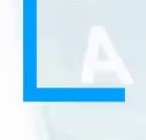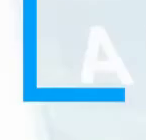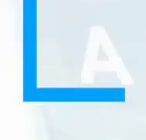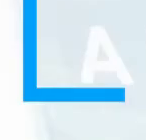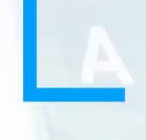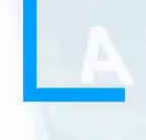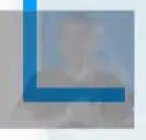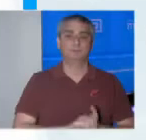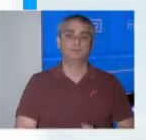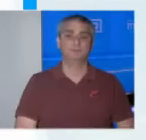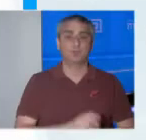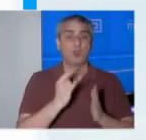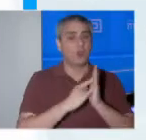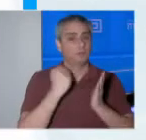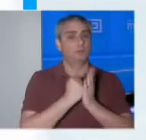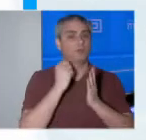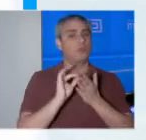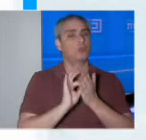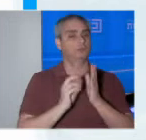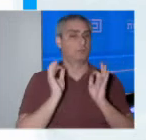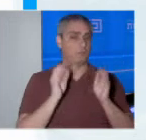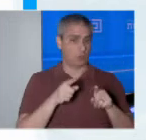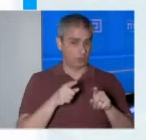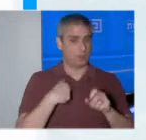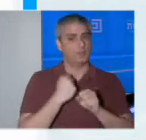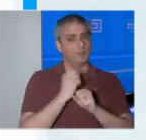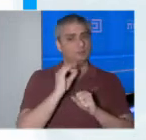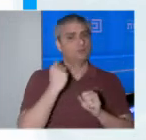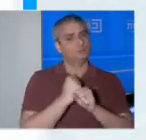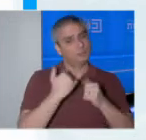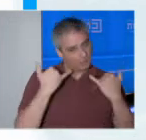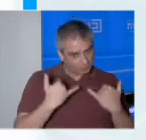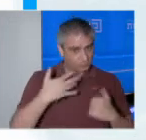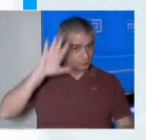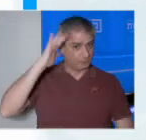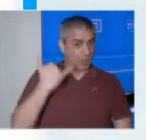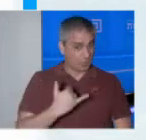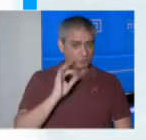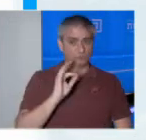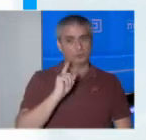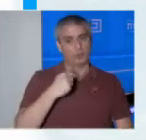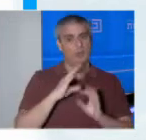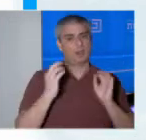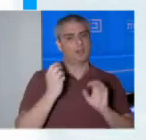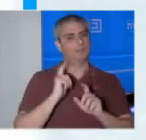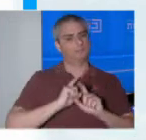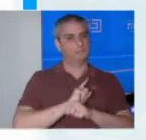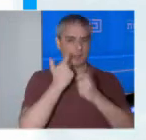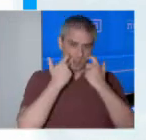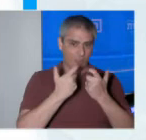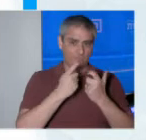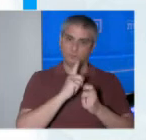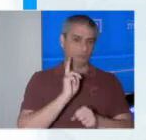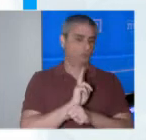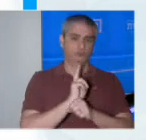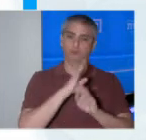שכותב, חוק הכנסות יעבור היום בנוסחו המקורי, נפעל כדי שהוא יוצבע היום על מנת שנוכל להתחיל באופן מיידי